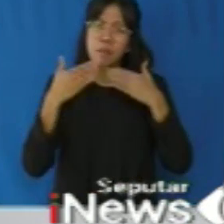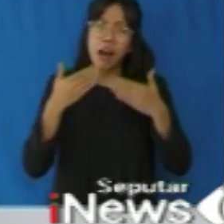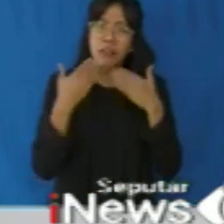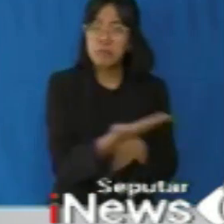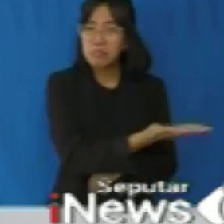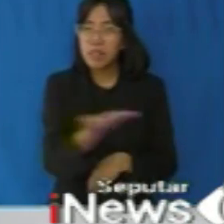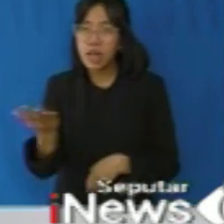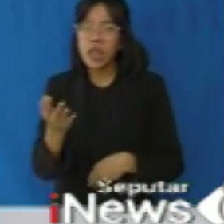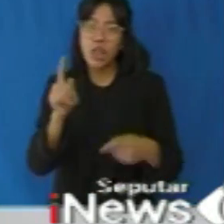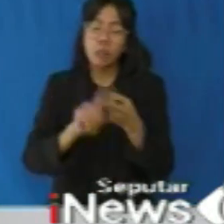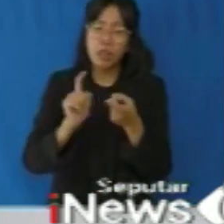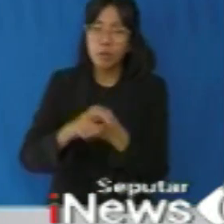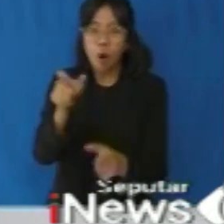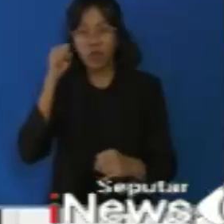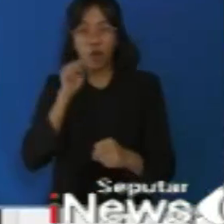64 dinyatakan sembuh.